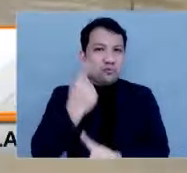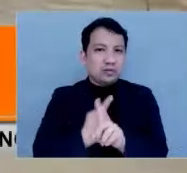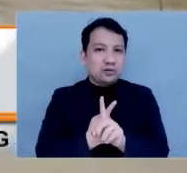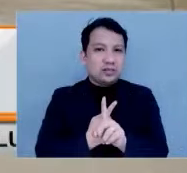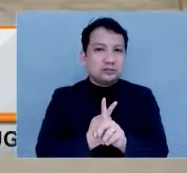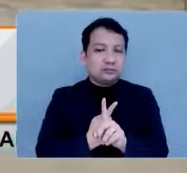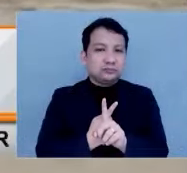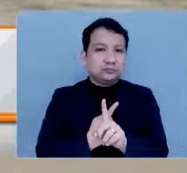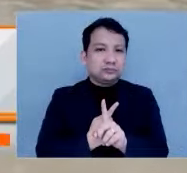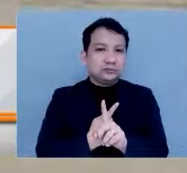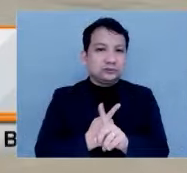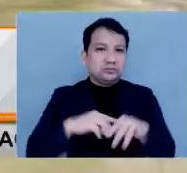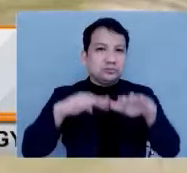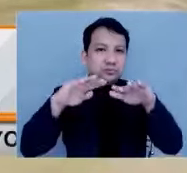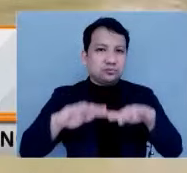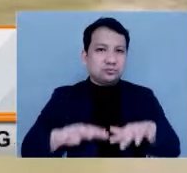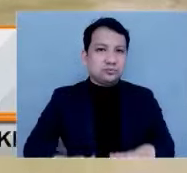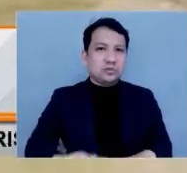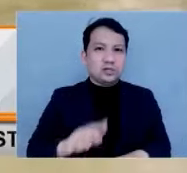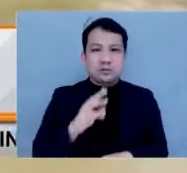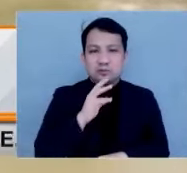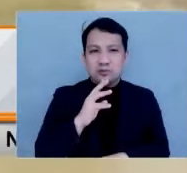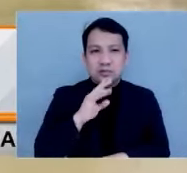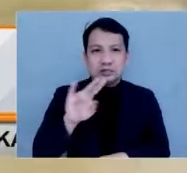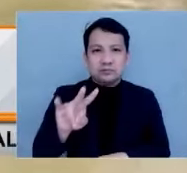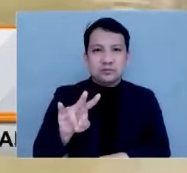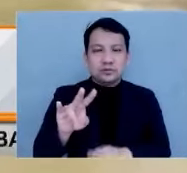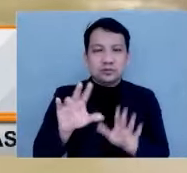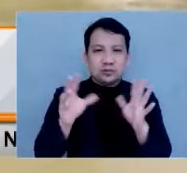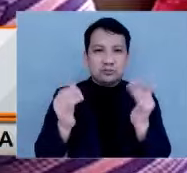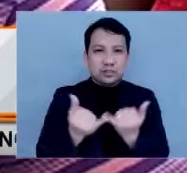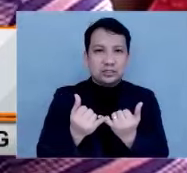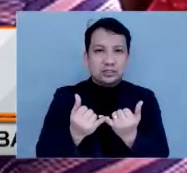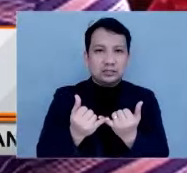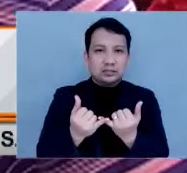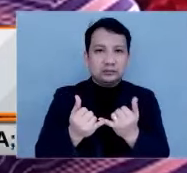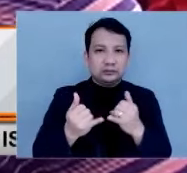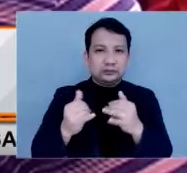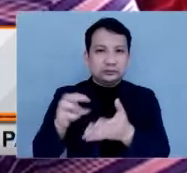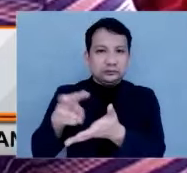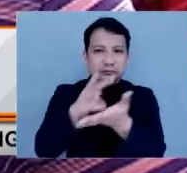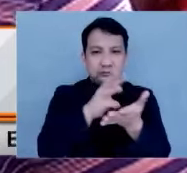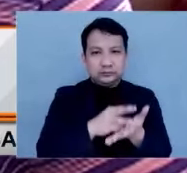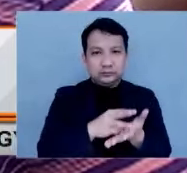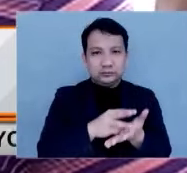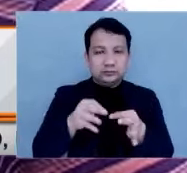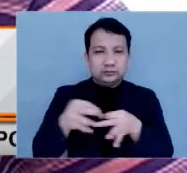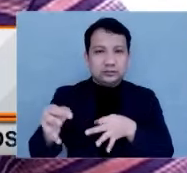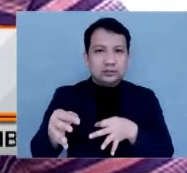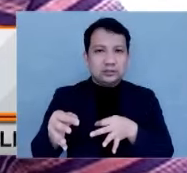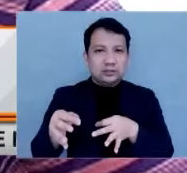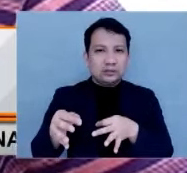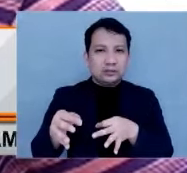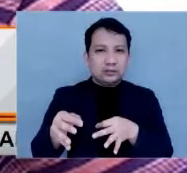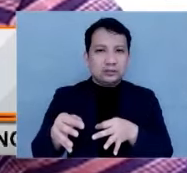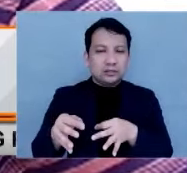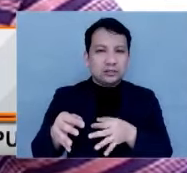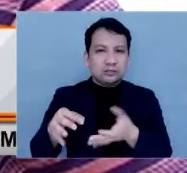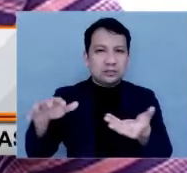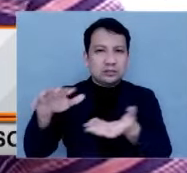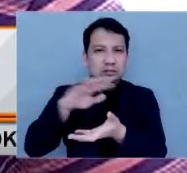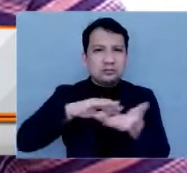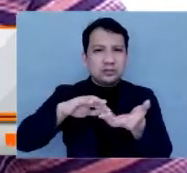tuluyang humupa ang baha sa lungsod pitong Barangay paraw ang Lubog pa rin sa tubig dahil po sa extent ng ah ng damages